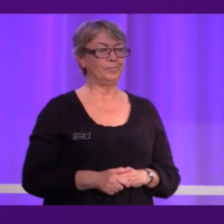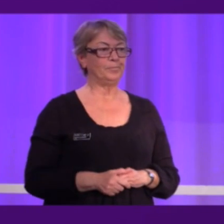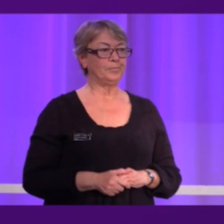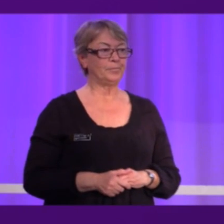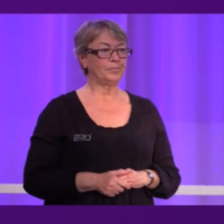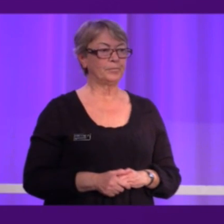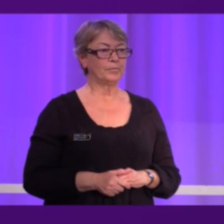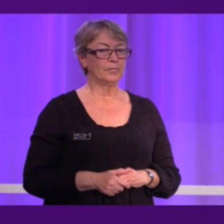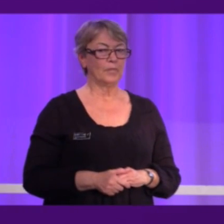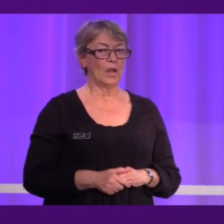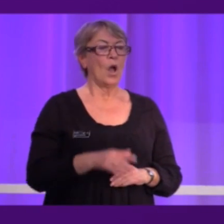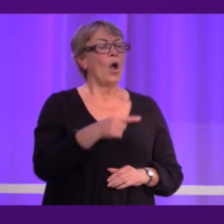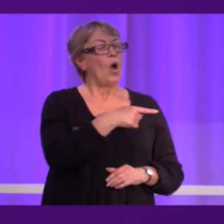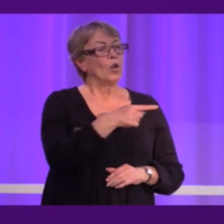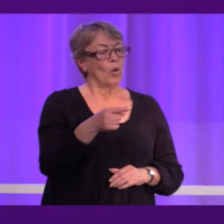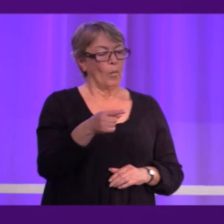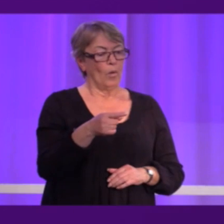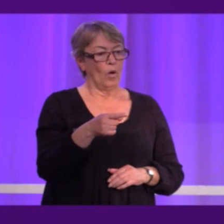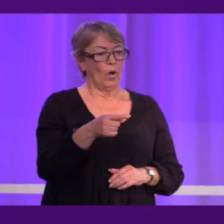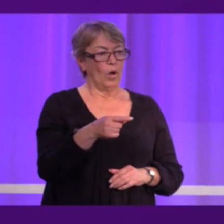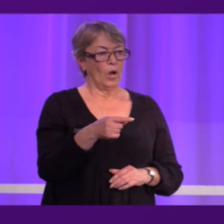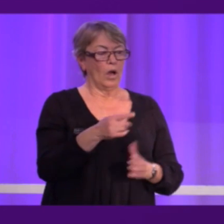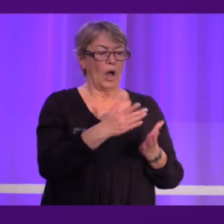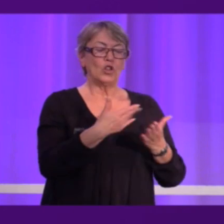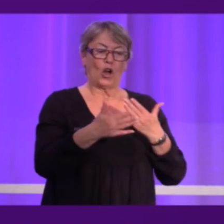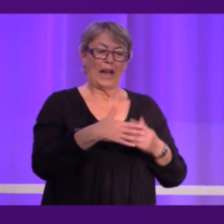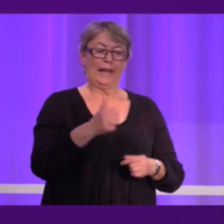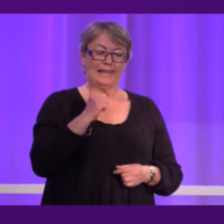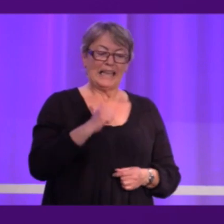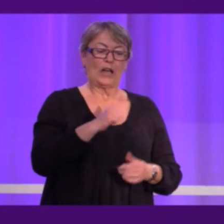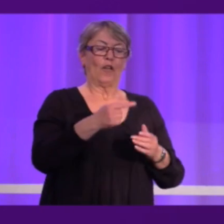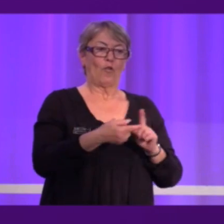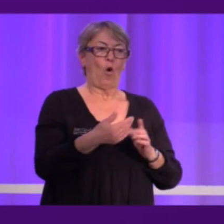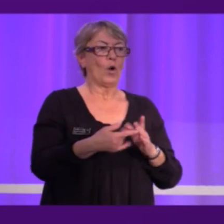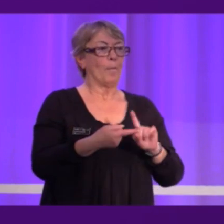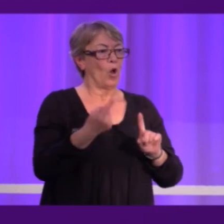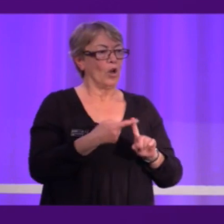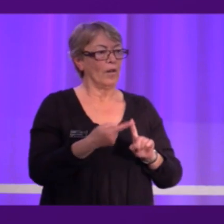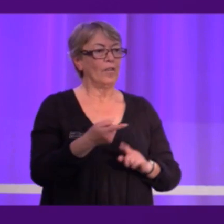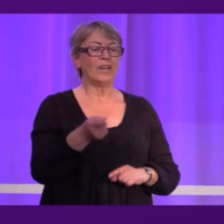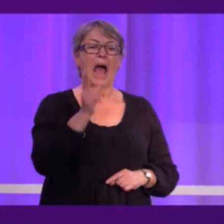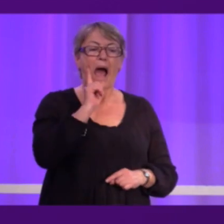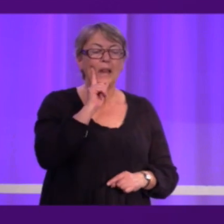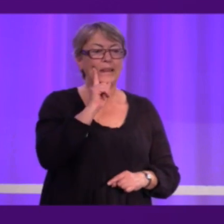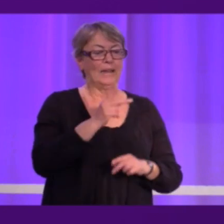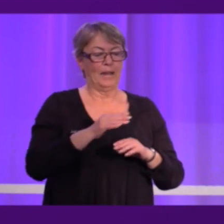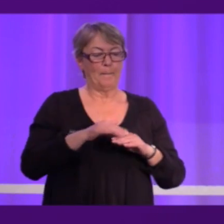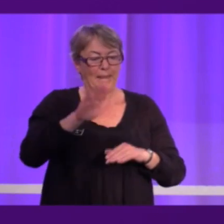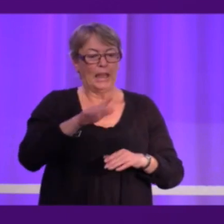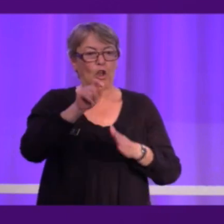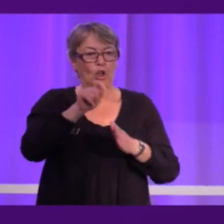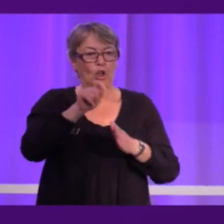Och de hade ju också bestämt att vi gör det tillgängligt från början, för att det är alltid dyrare att fixa